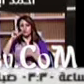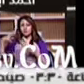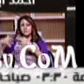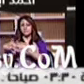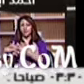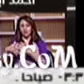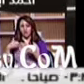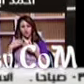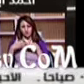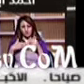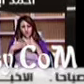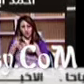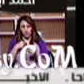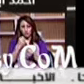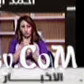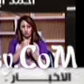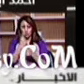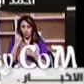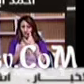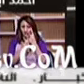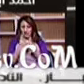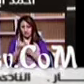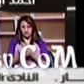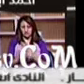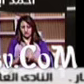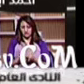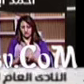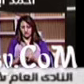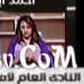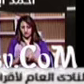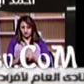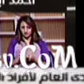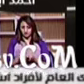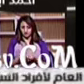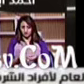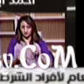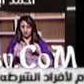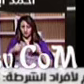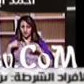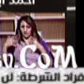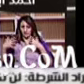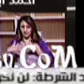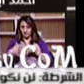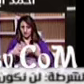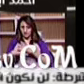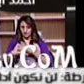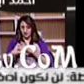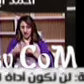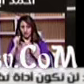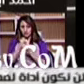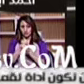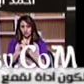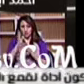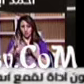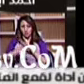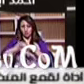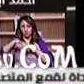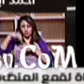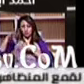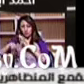من شهر شهر 3 2011 قررنا نكمل انا وشريكي الشيخ محمد بن سحيم في مشاريع حديد